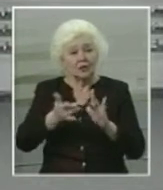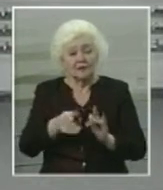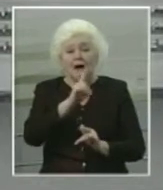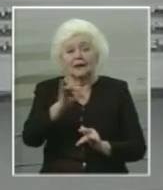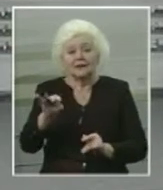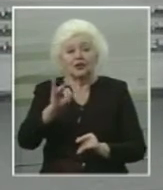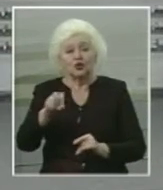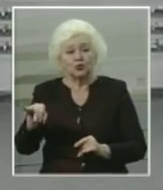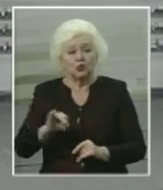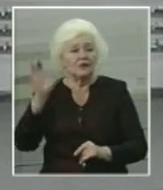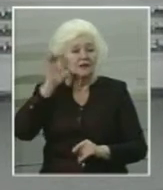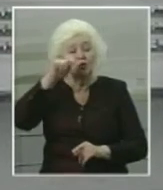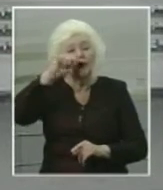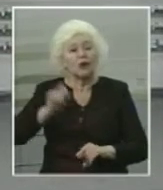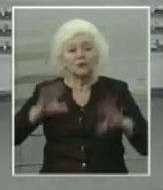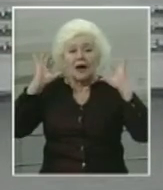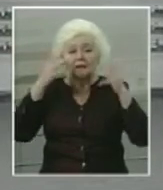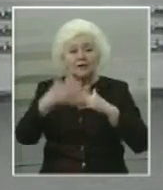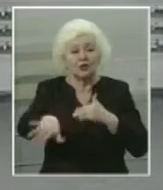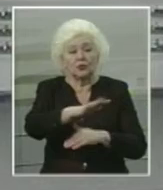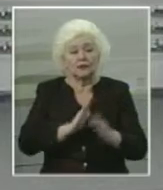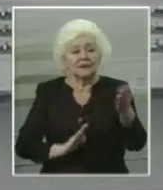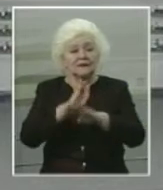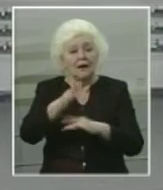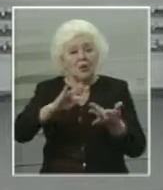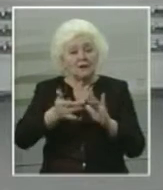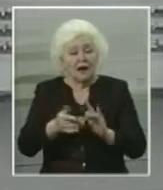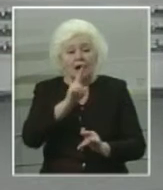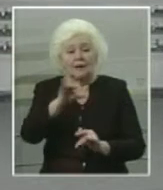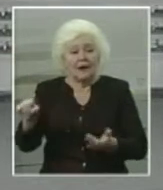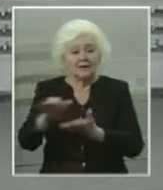канал в Ютубі. Слухайте Українське радіо Херсон, а також заходьте на наш сайт